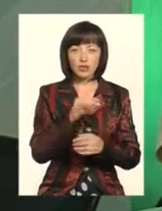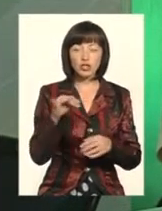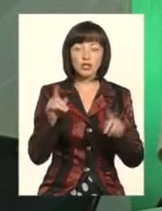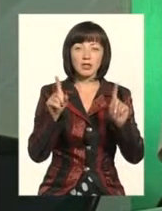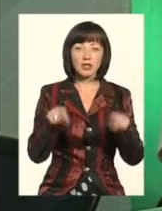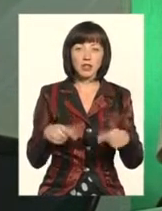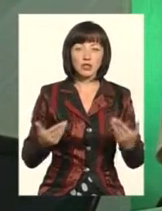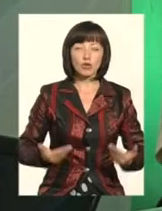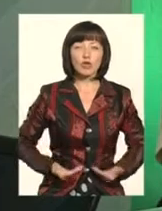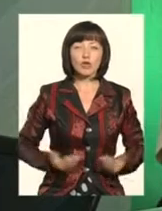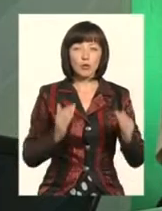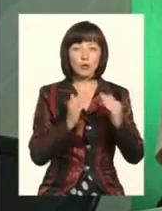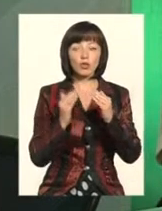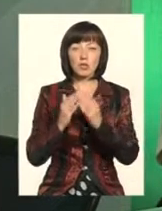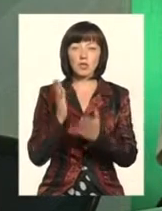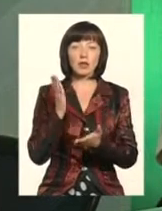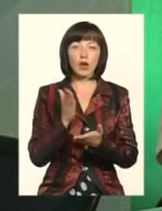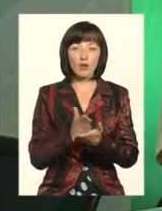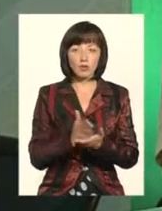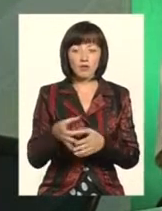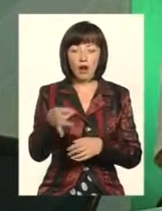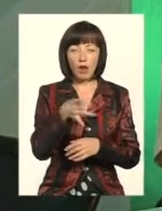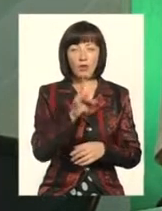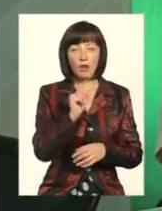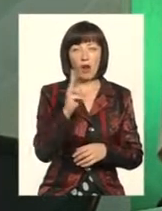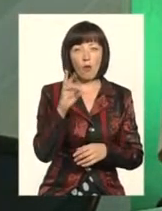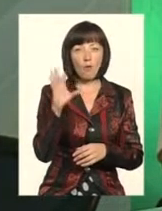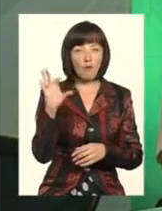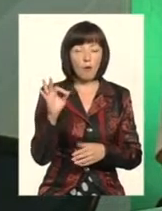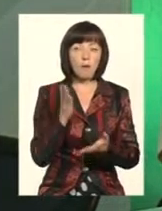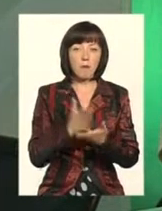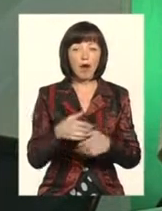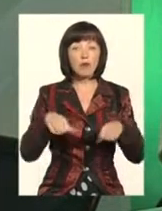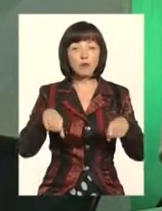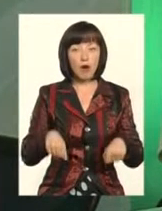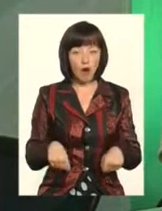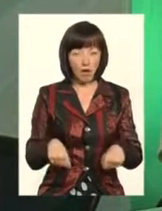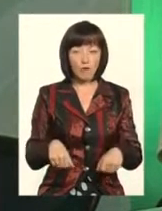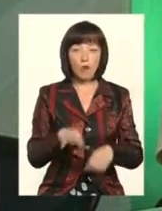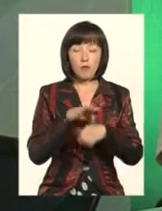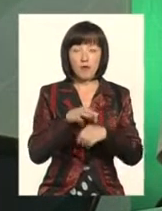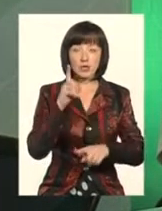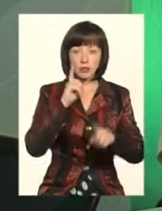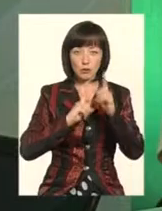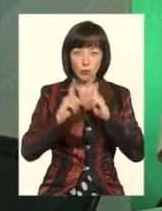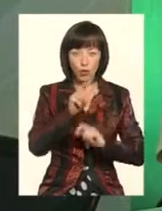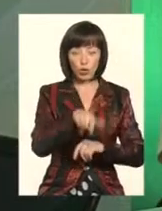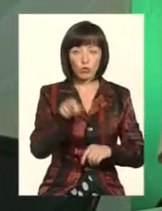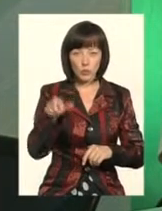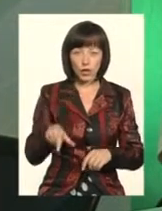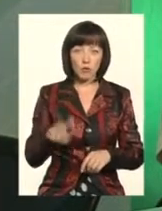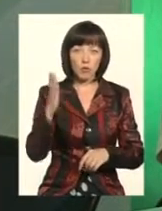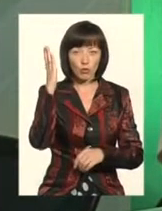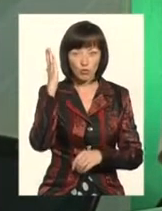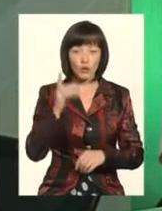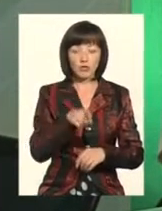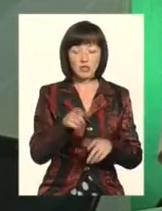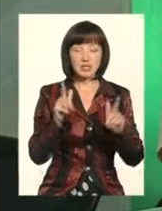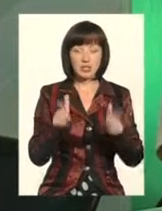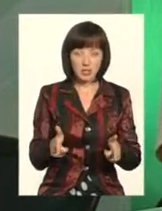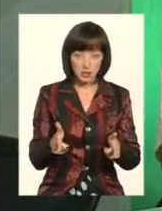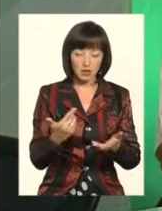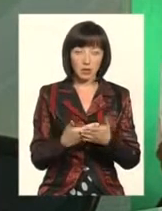навіть житлові будинки, які знаходяться в мікрорайоні Раково, мають право провести збори мешканців і проголосувати, що вони